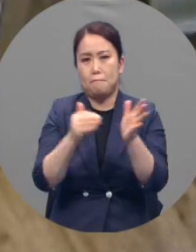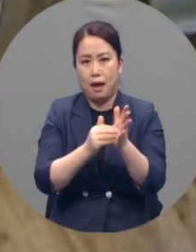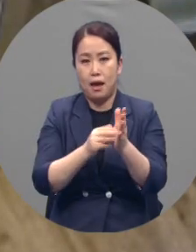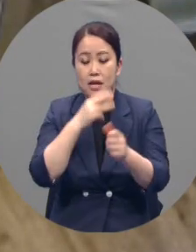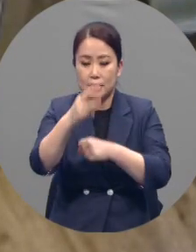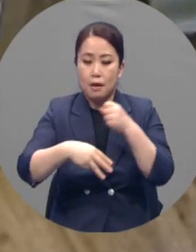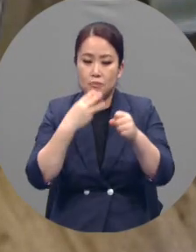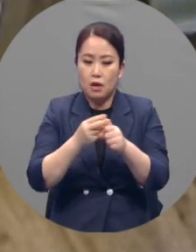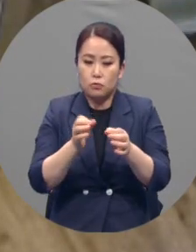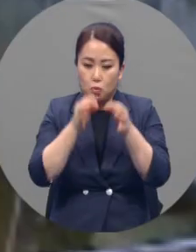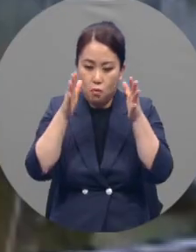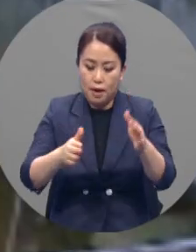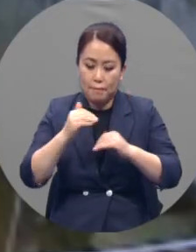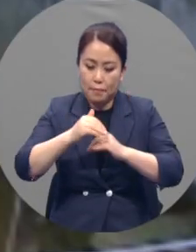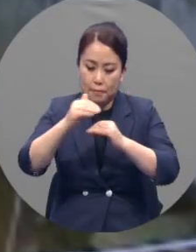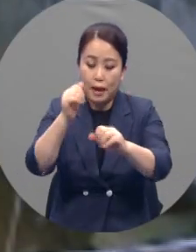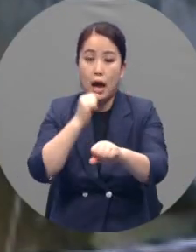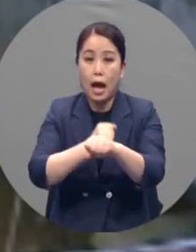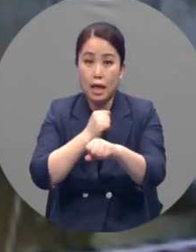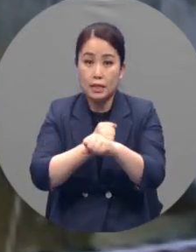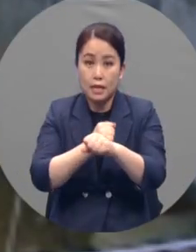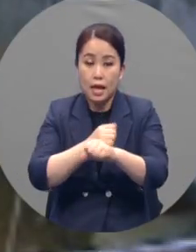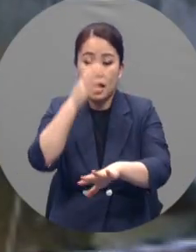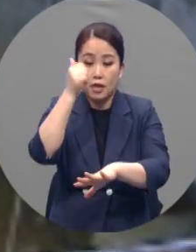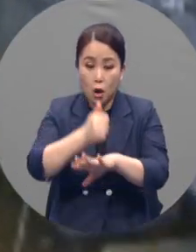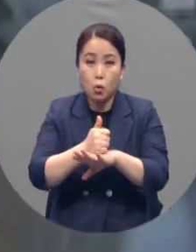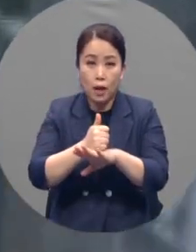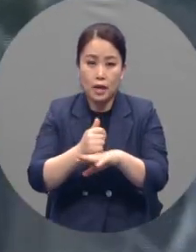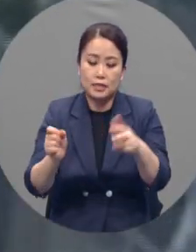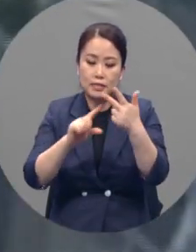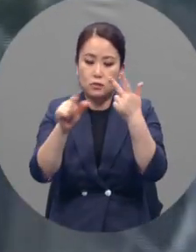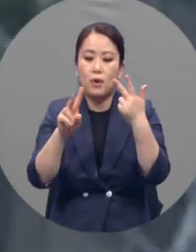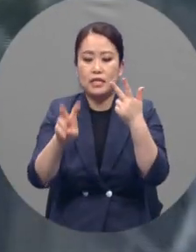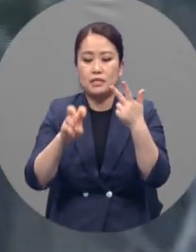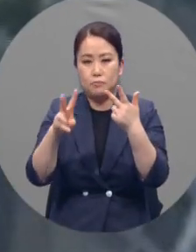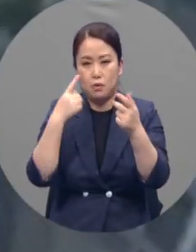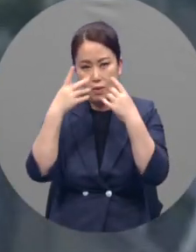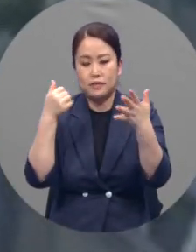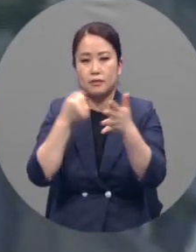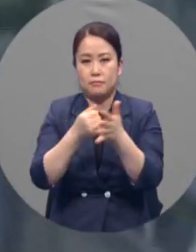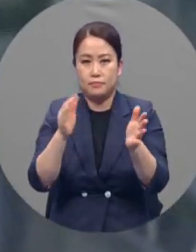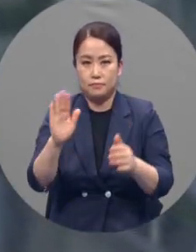재판 결과는 다음 달 22일 결정됩니다. MBC 뉴스 송광무입니다.